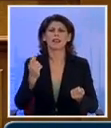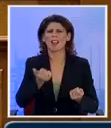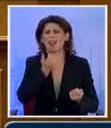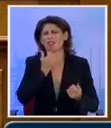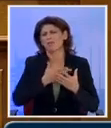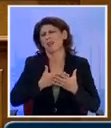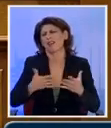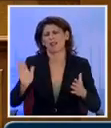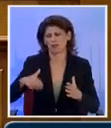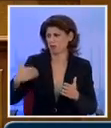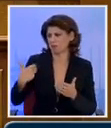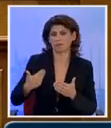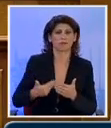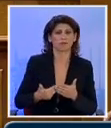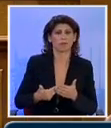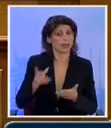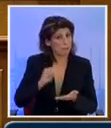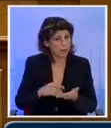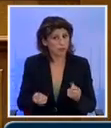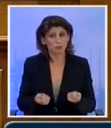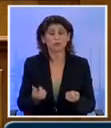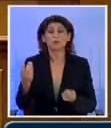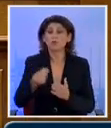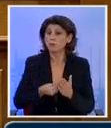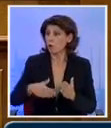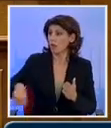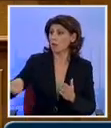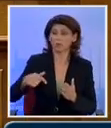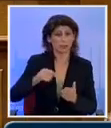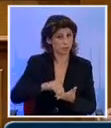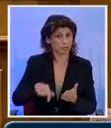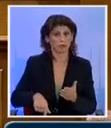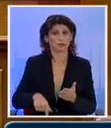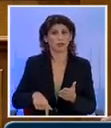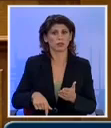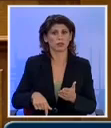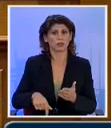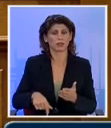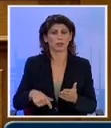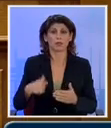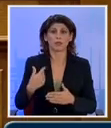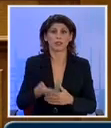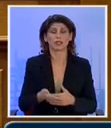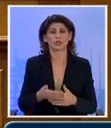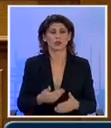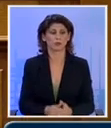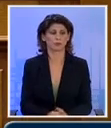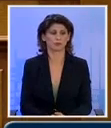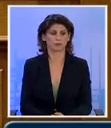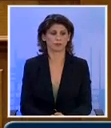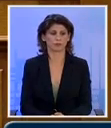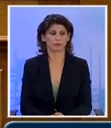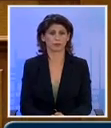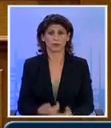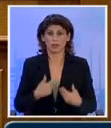το τελευταίο διάστημα και την επαναλάβατε πολλοί από εσάς και απόψε. Βγήκατε και ειρωνευτήκατε. Τη δική